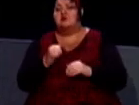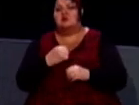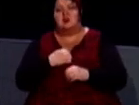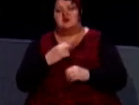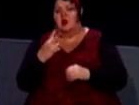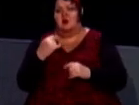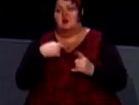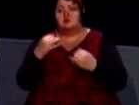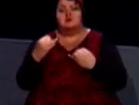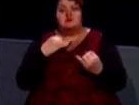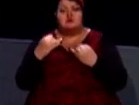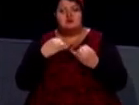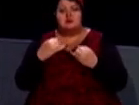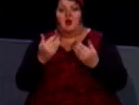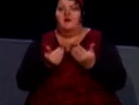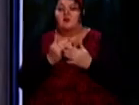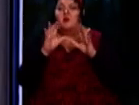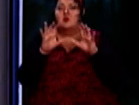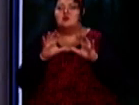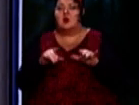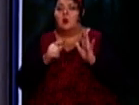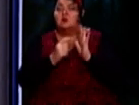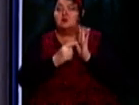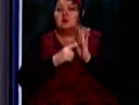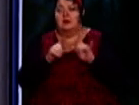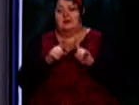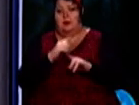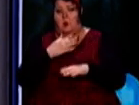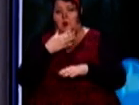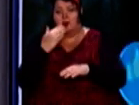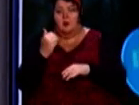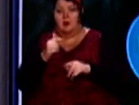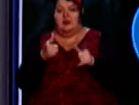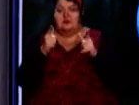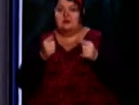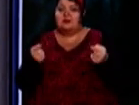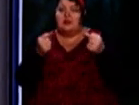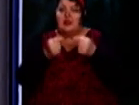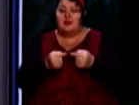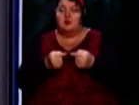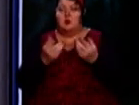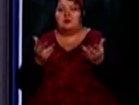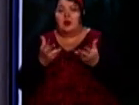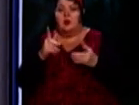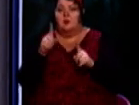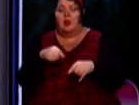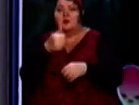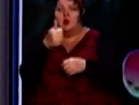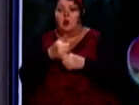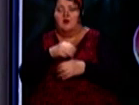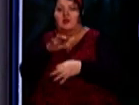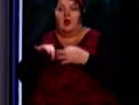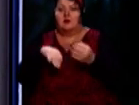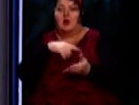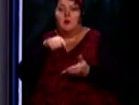це не обговорюють, і в новому законодавстві немає такого моменту, згідно з яким навіть головний архітектор міста, який би